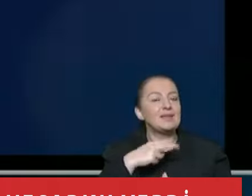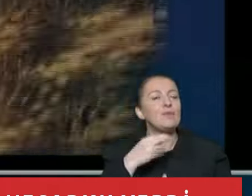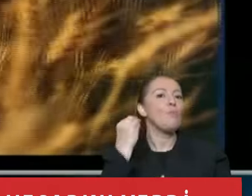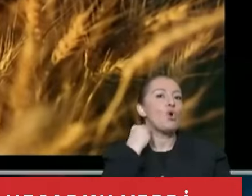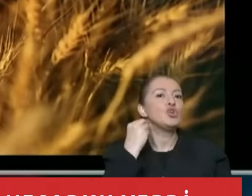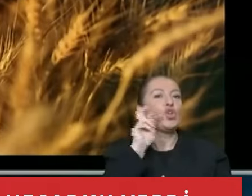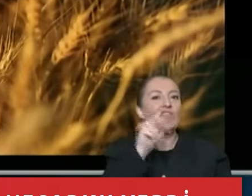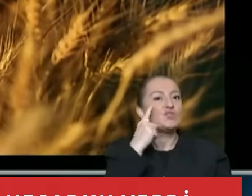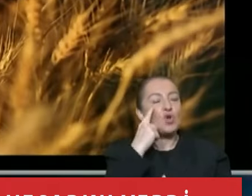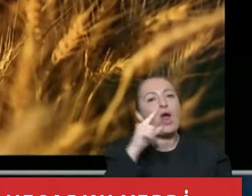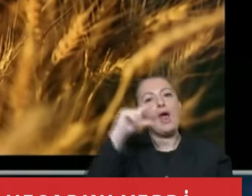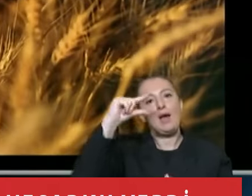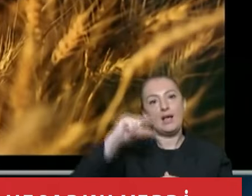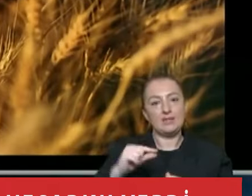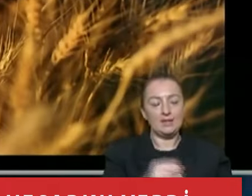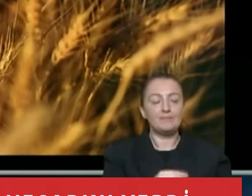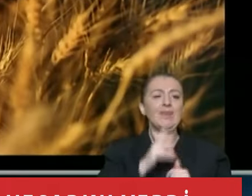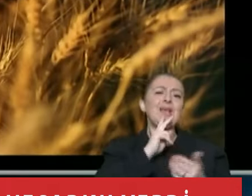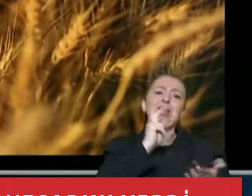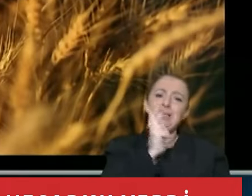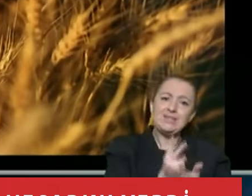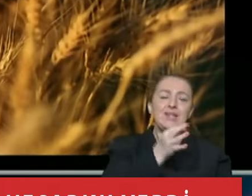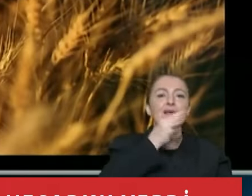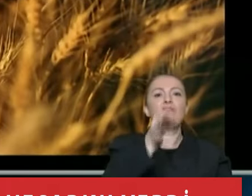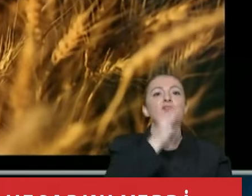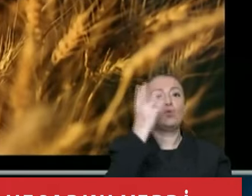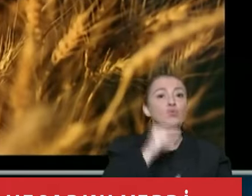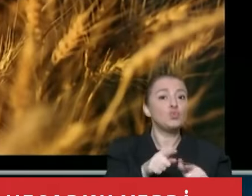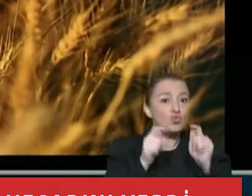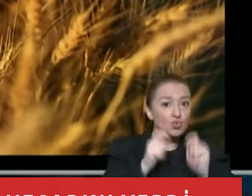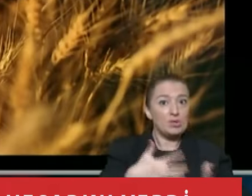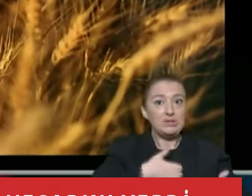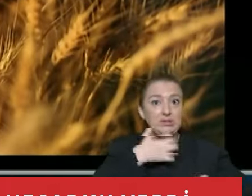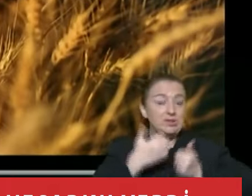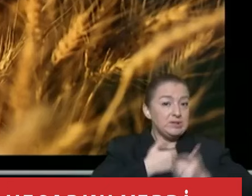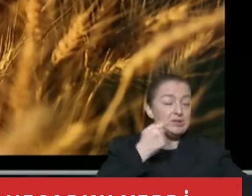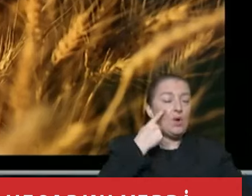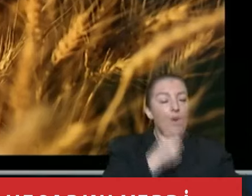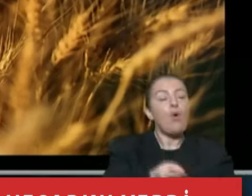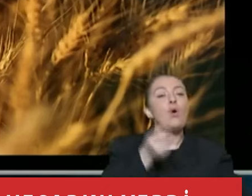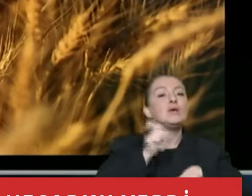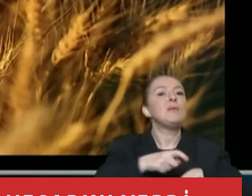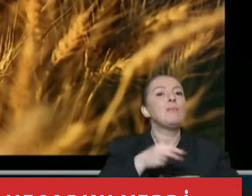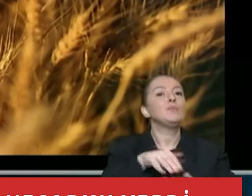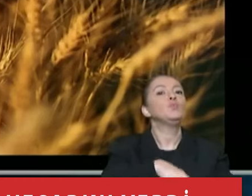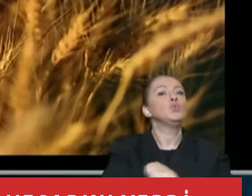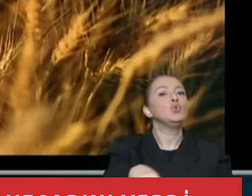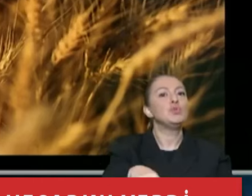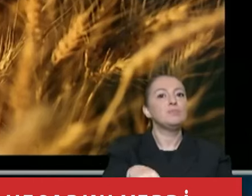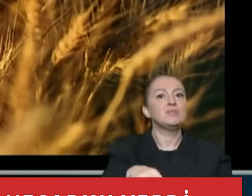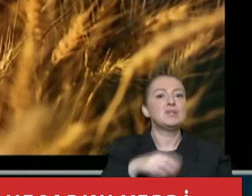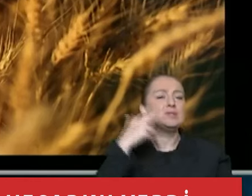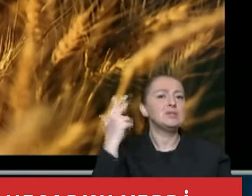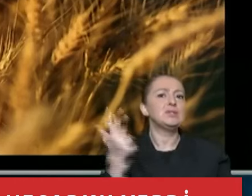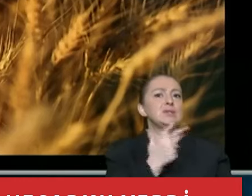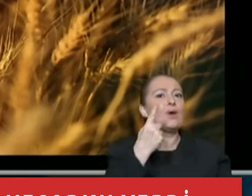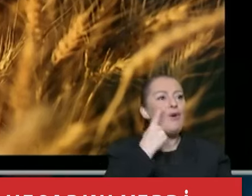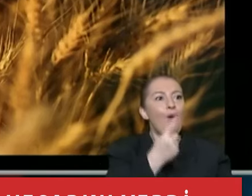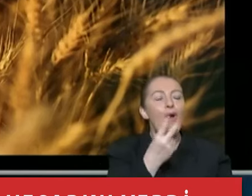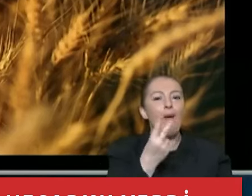azalttık kesinlikle ifade ediyorum bu zor koşullarda ve zor dönemde bütçemize yüksek seviyede